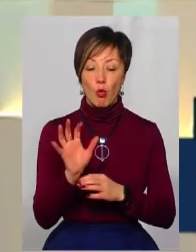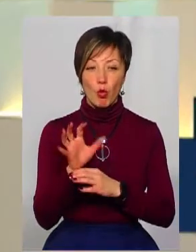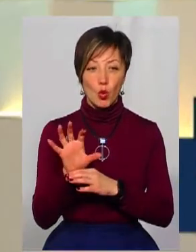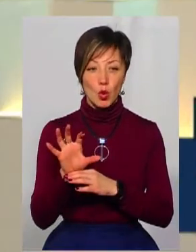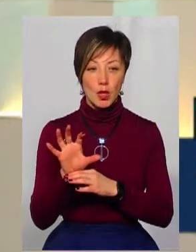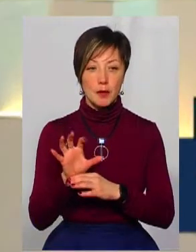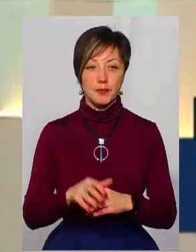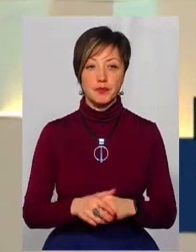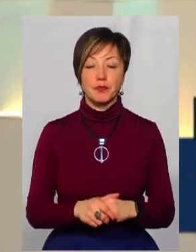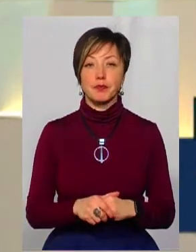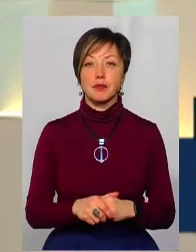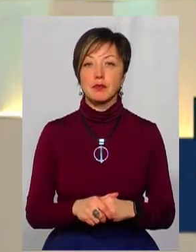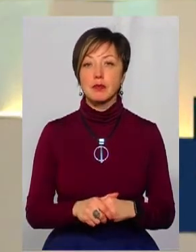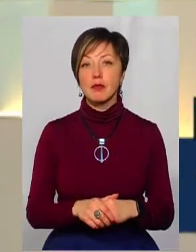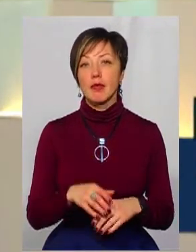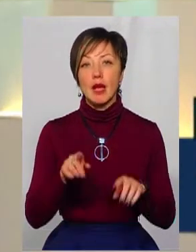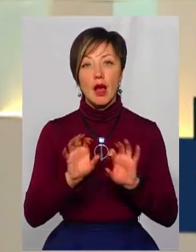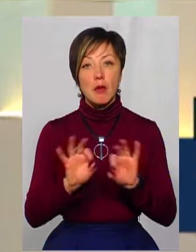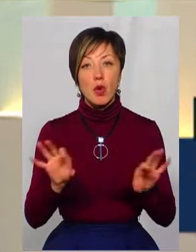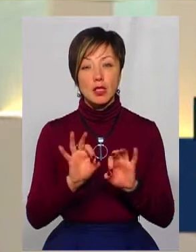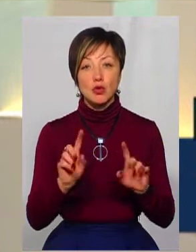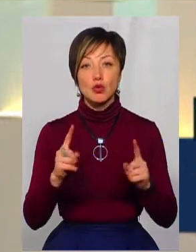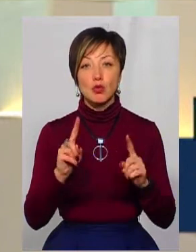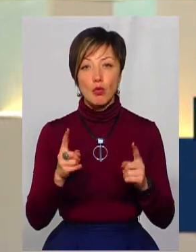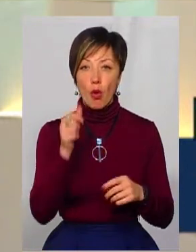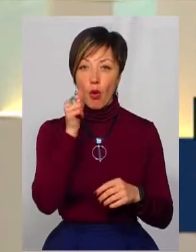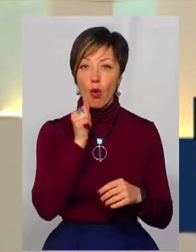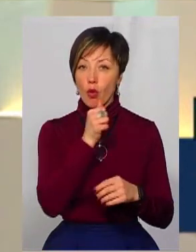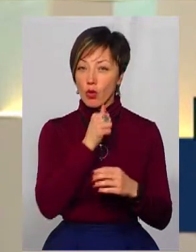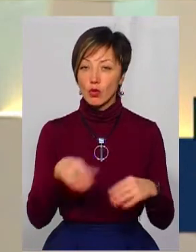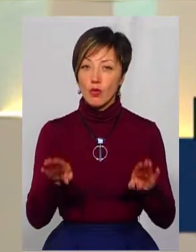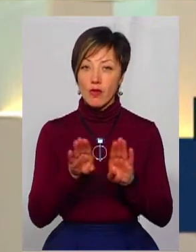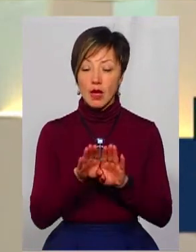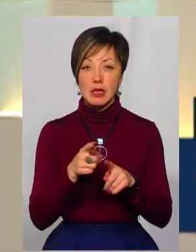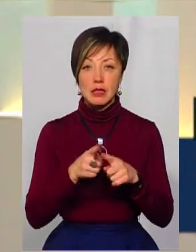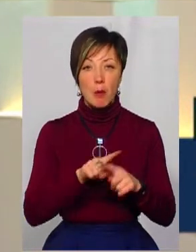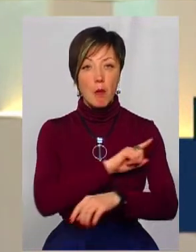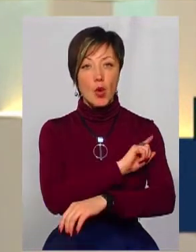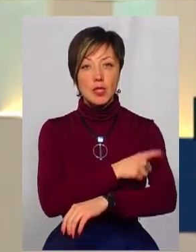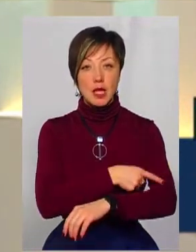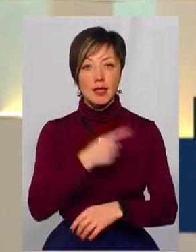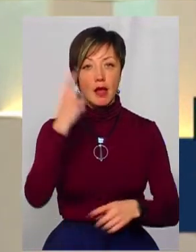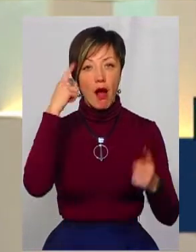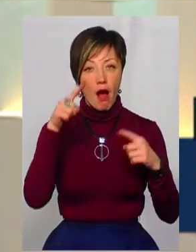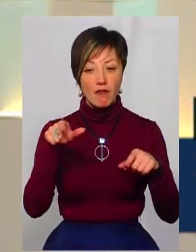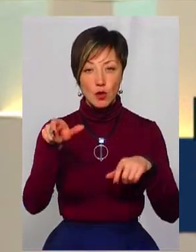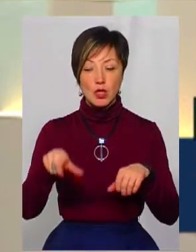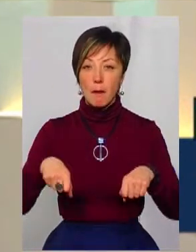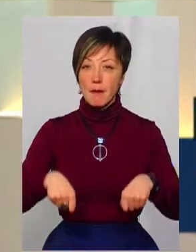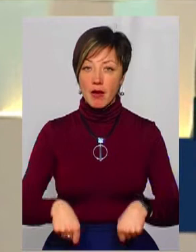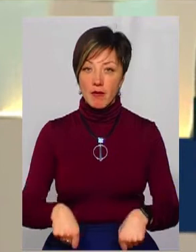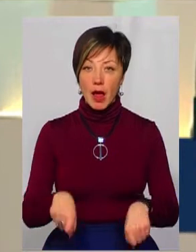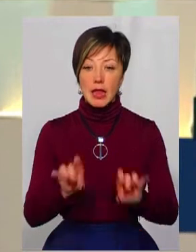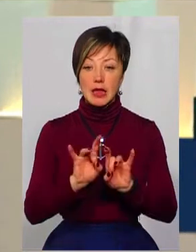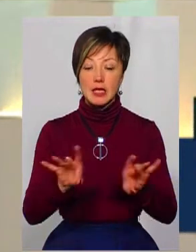Медіахолдинги аргументували кодування каналів тим, що це посилить захист їх авторських прав на телевізійний продукт і тим, що